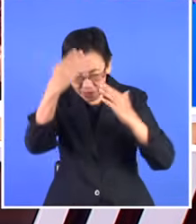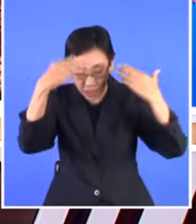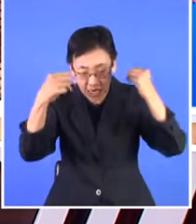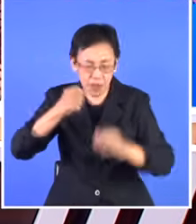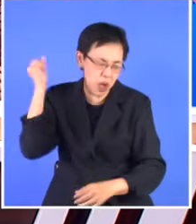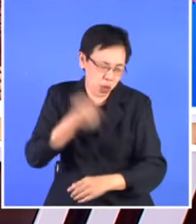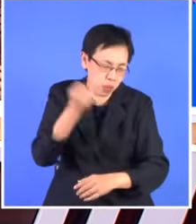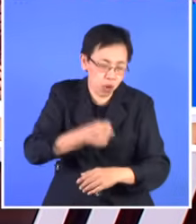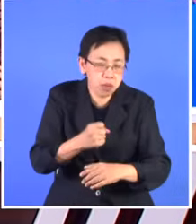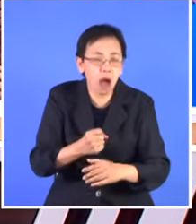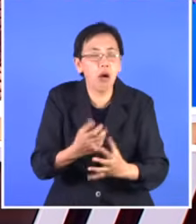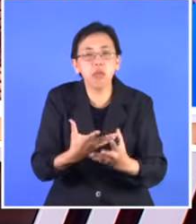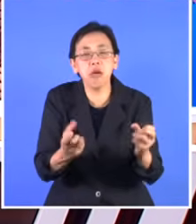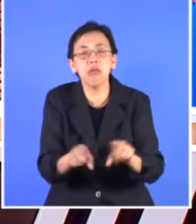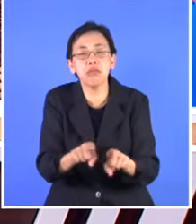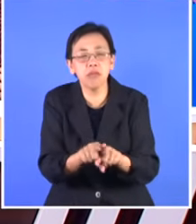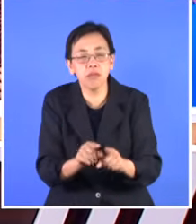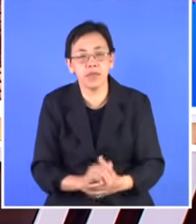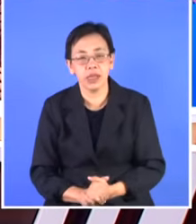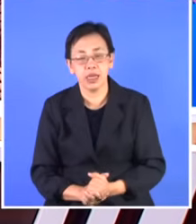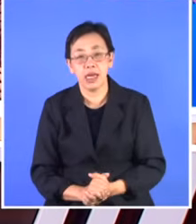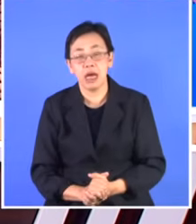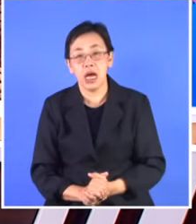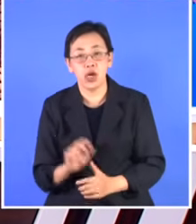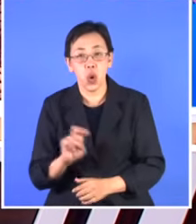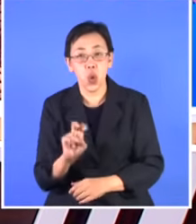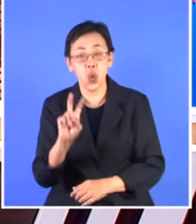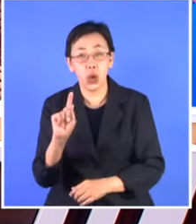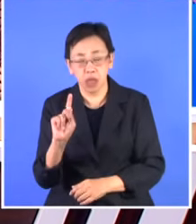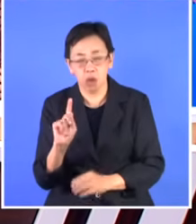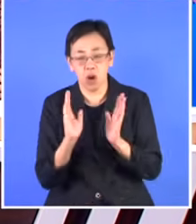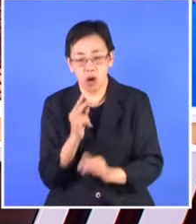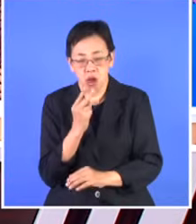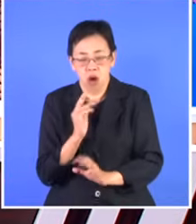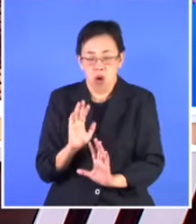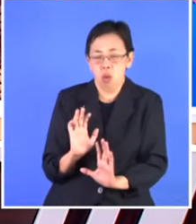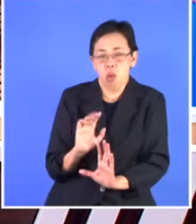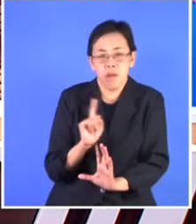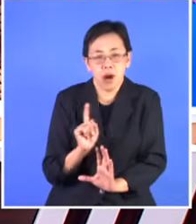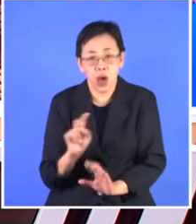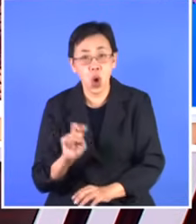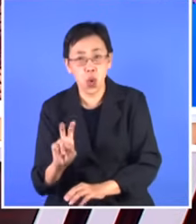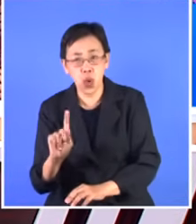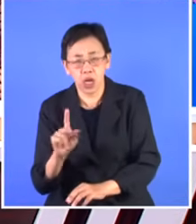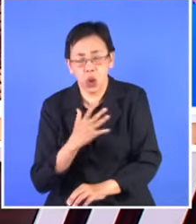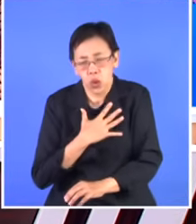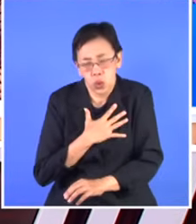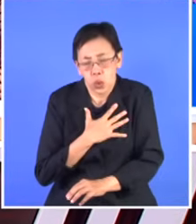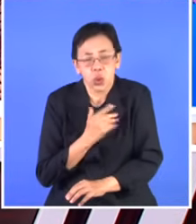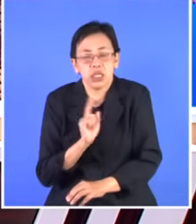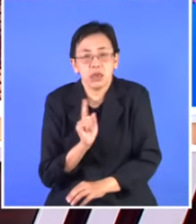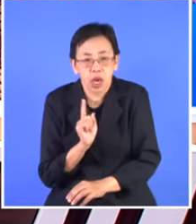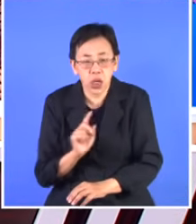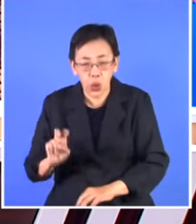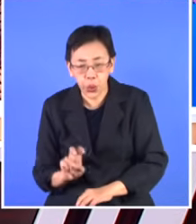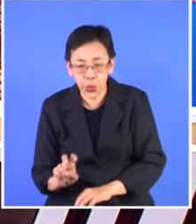จังหวัดกาญจนบุรีงูเขียวตัวเดียวก็สร้างความหวาดเสียวทั้งบางว่าอย่างงั้นโองูเขียวแล้วเสียวด้วยนะใช่ครับๆครับเนื่องจากว่าเลื้อย